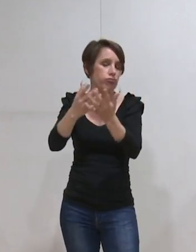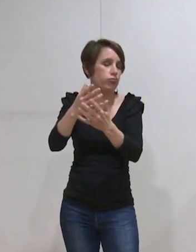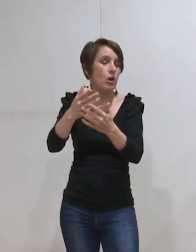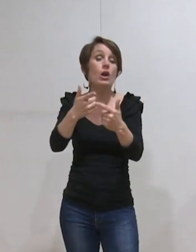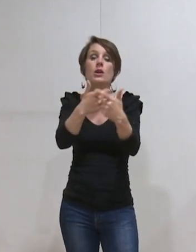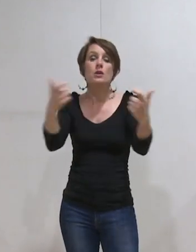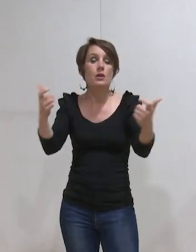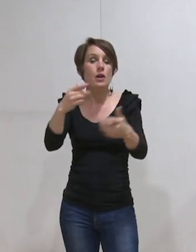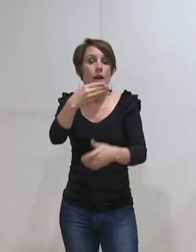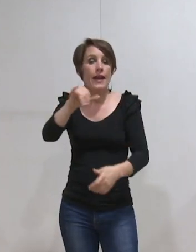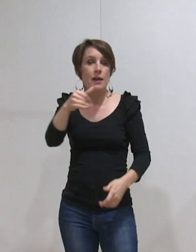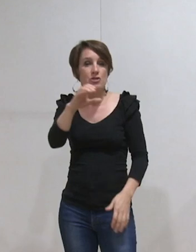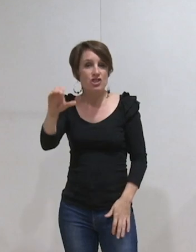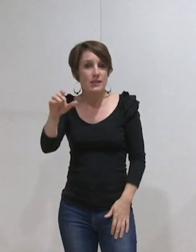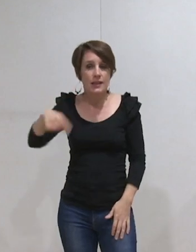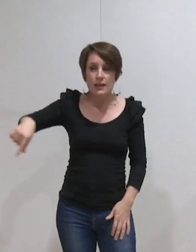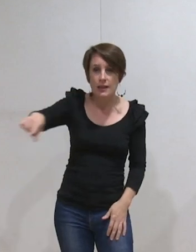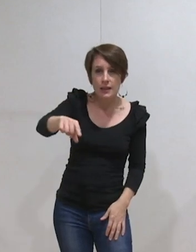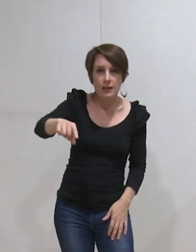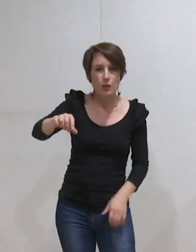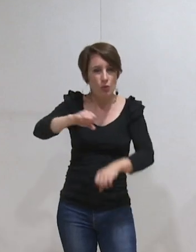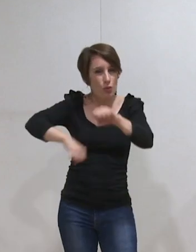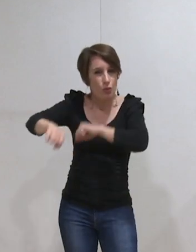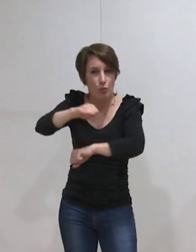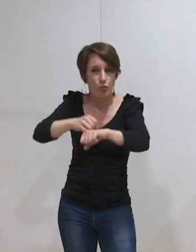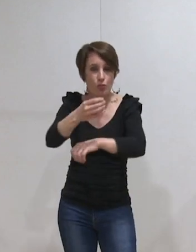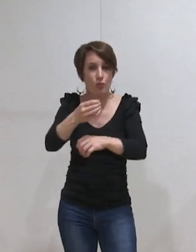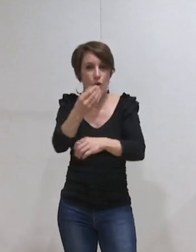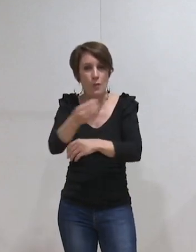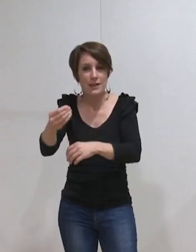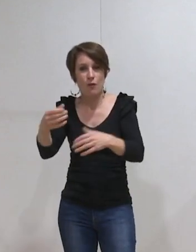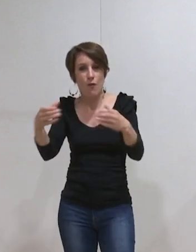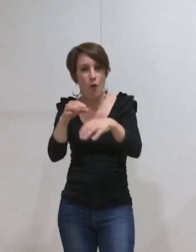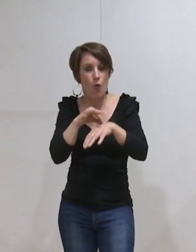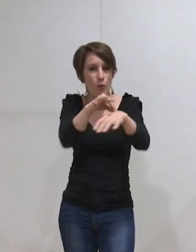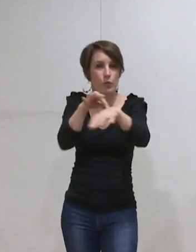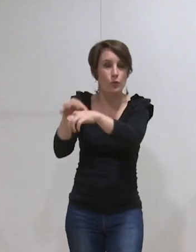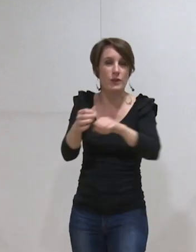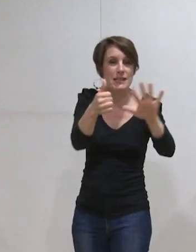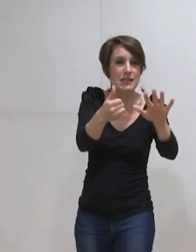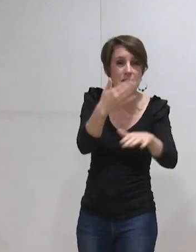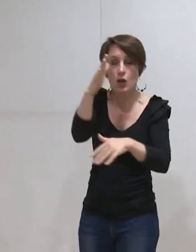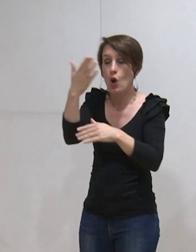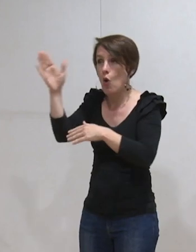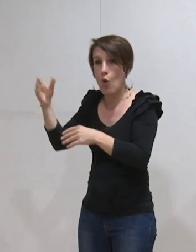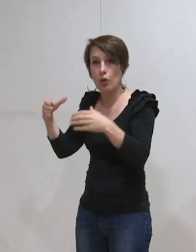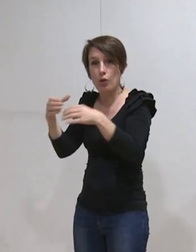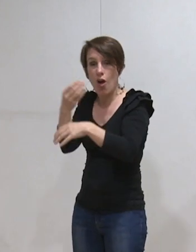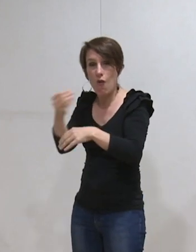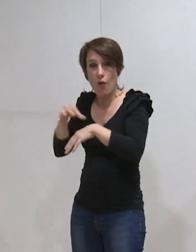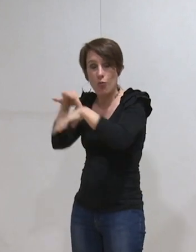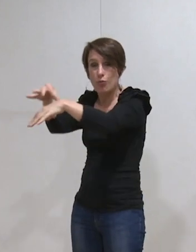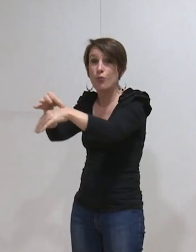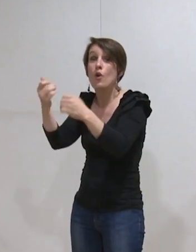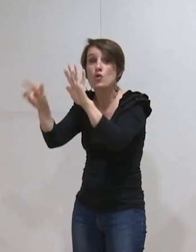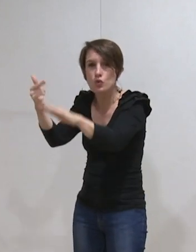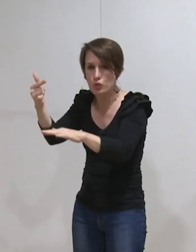qui accompagnaaient des enfants mais par 6 et d'autres qui les accompagnaient par 12 et ont donnit la même chose et on